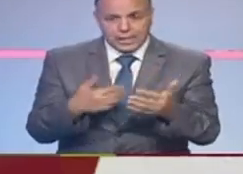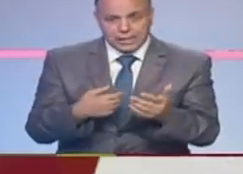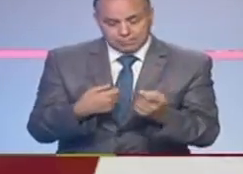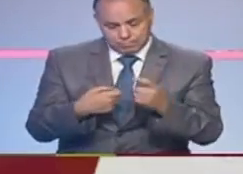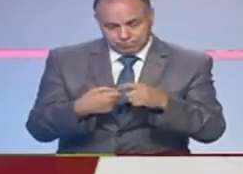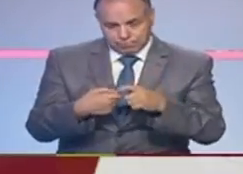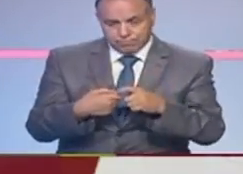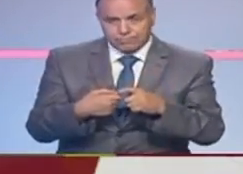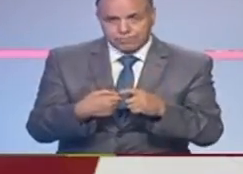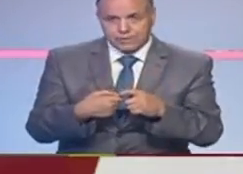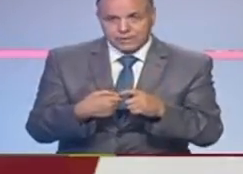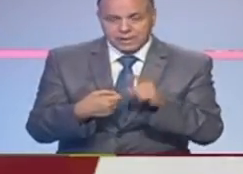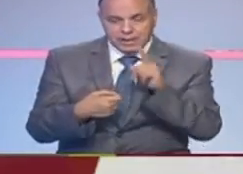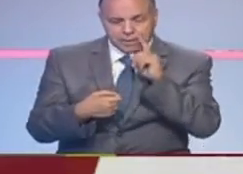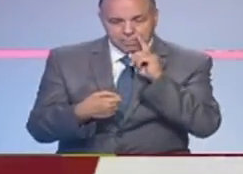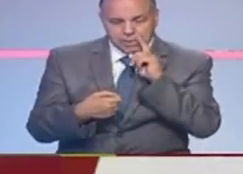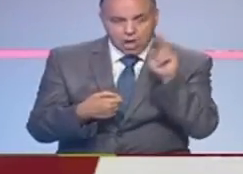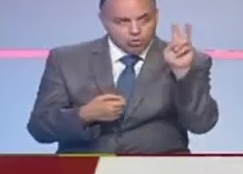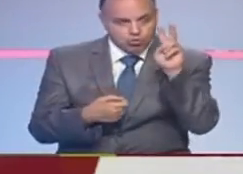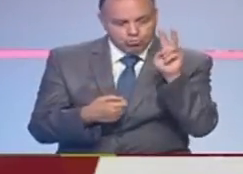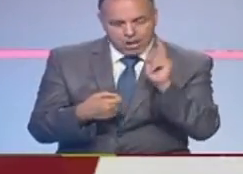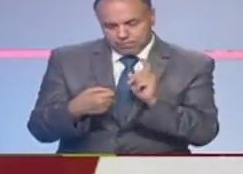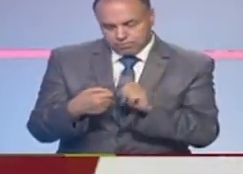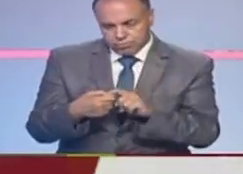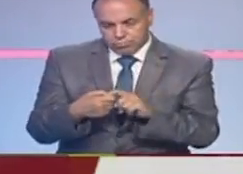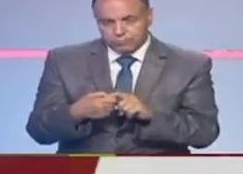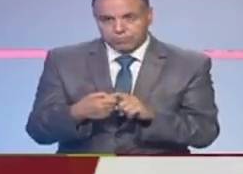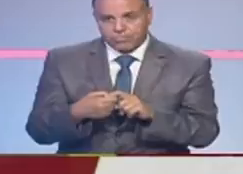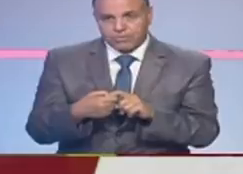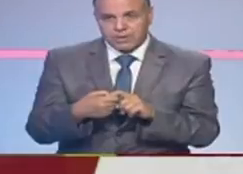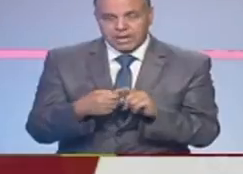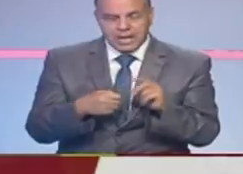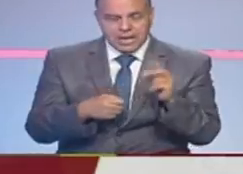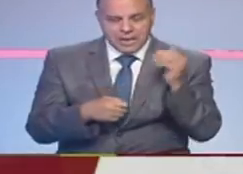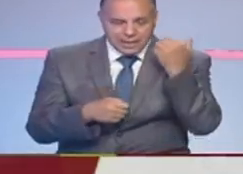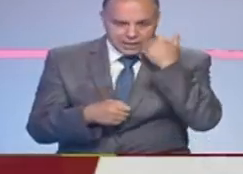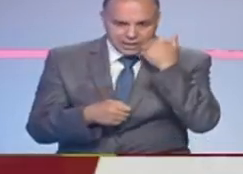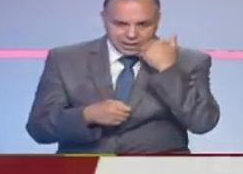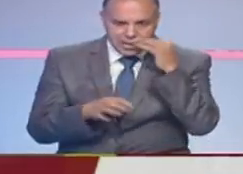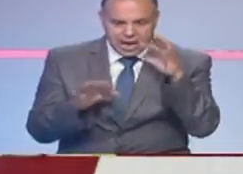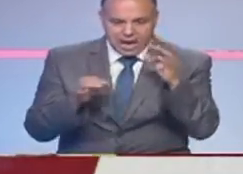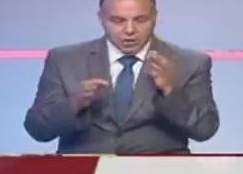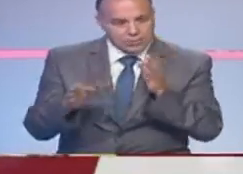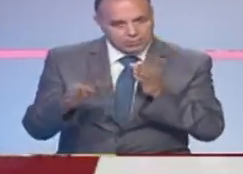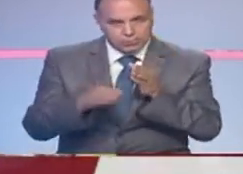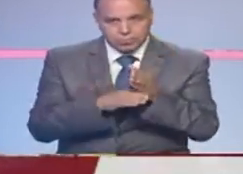ايه اللي هنا قادتني بنتي من نهار الجمعه كثيره نهار الاثنين العشره